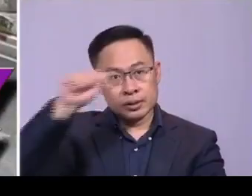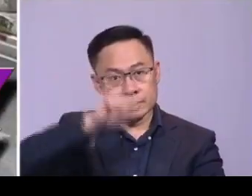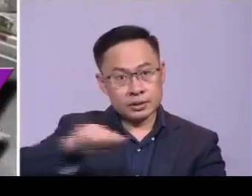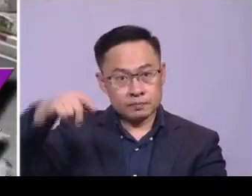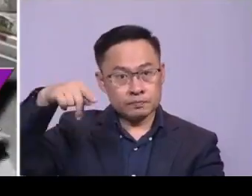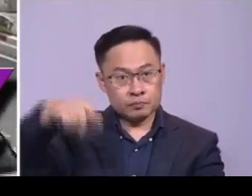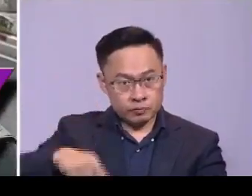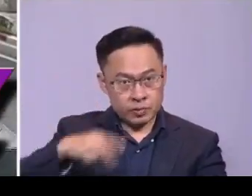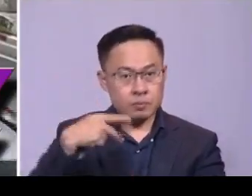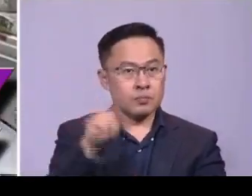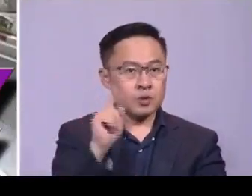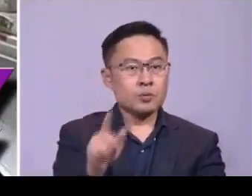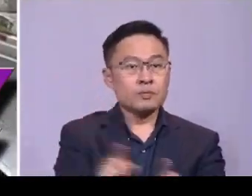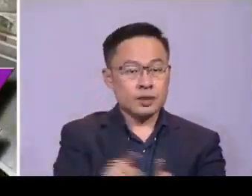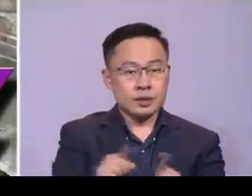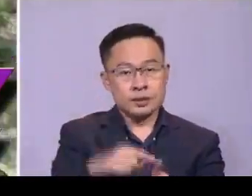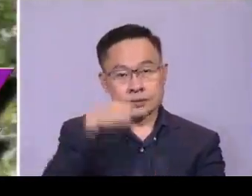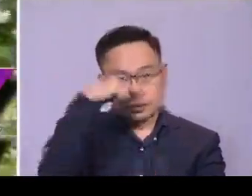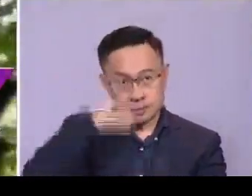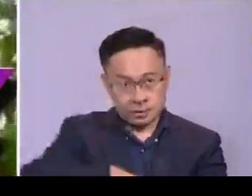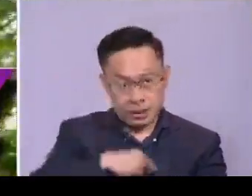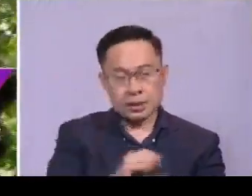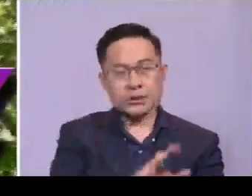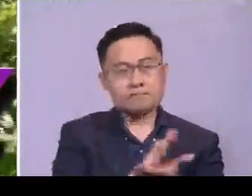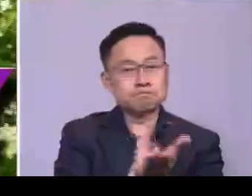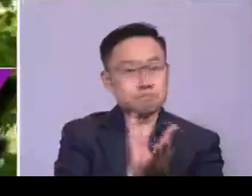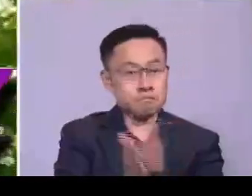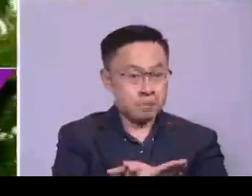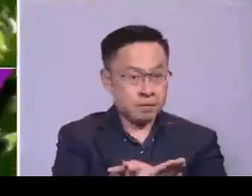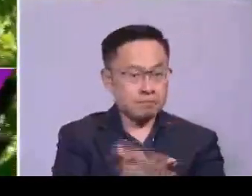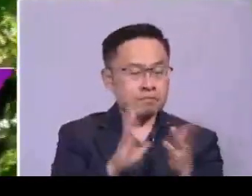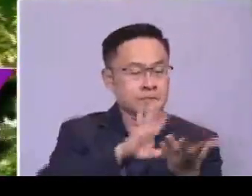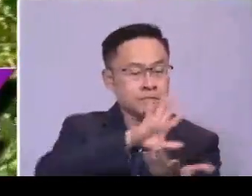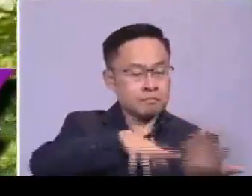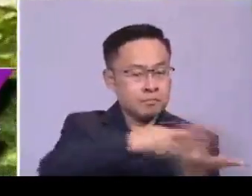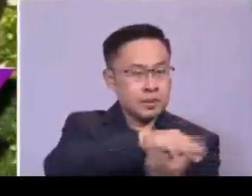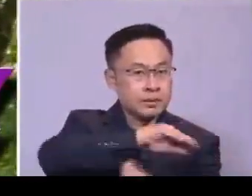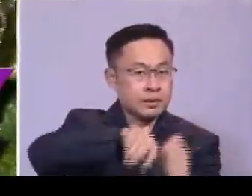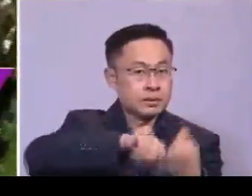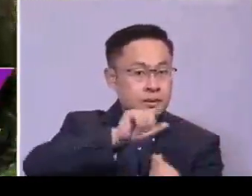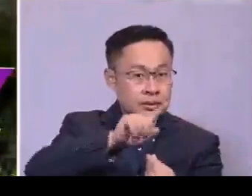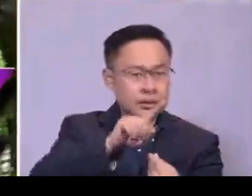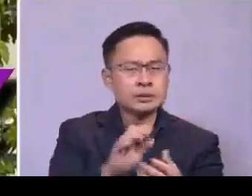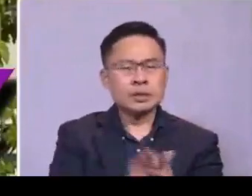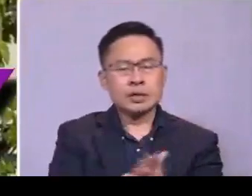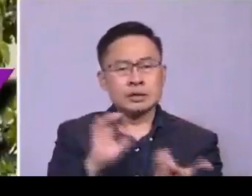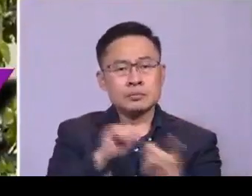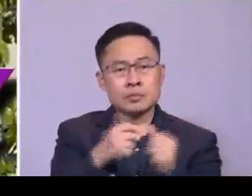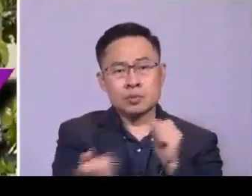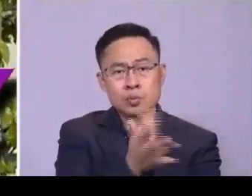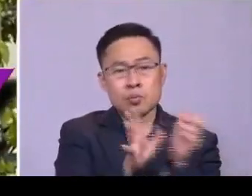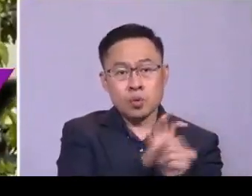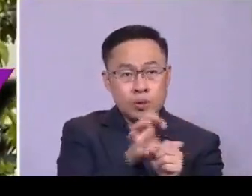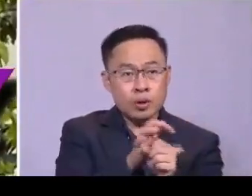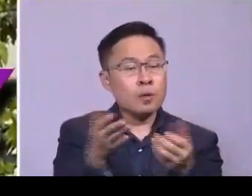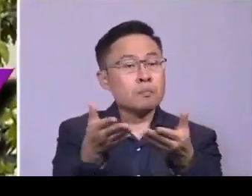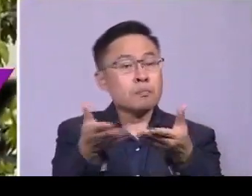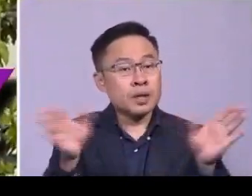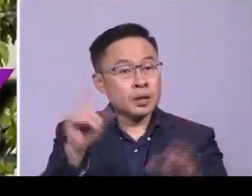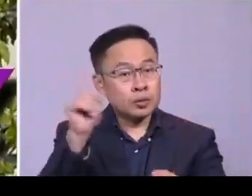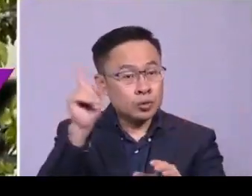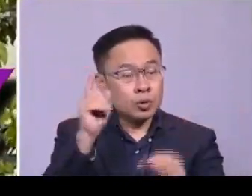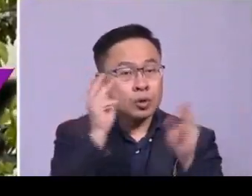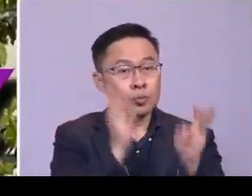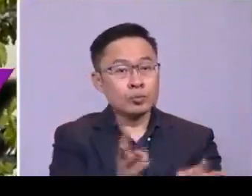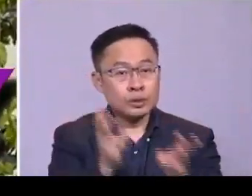ในหลายมิติค่ะโดยท้ายให้ความสำคัญกับการปรับตัวและฟื้นฟูเศรษฐกิจในยุคหลังโควิด- 199ผ่านแนวคิดเปิดกว้างสร้าง